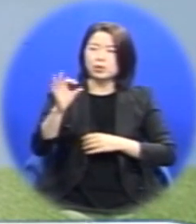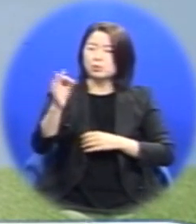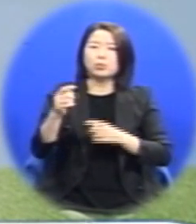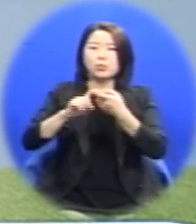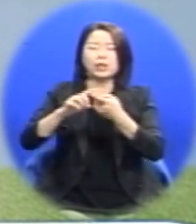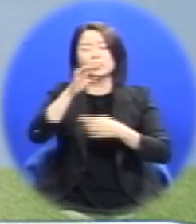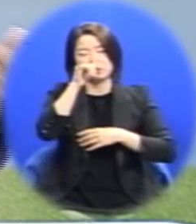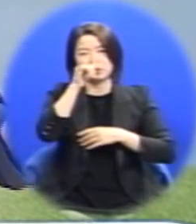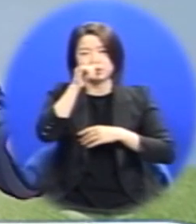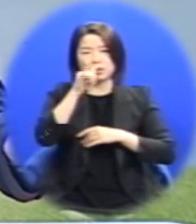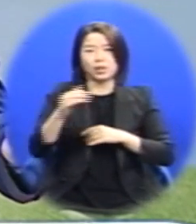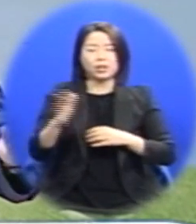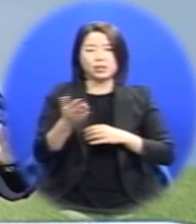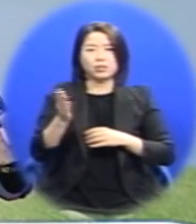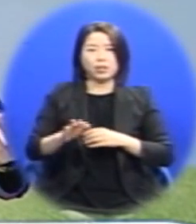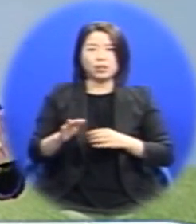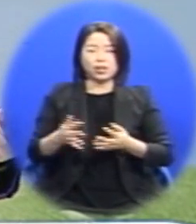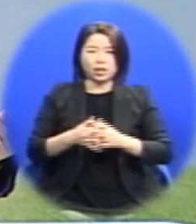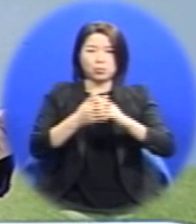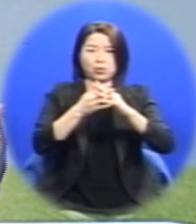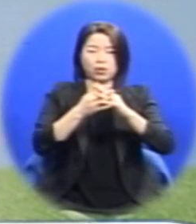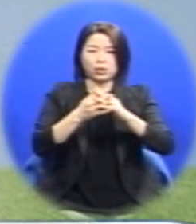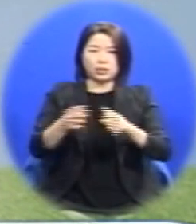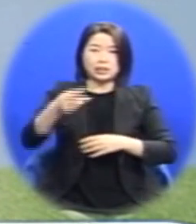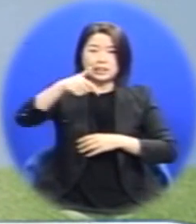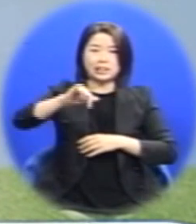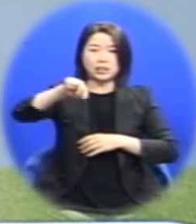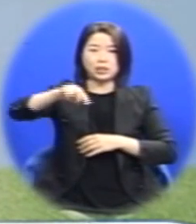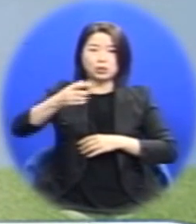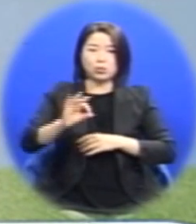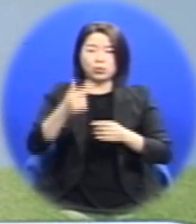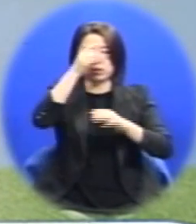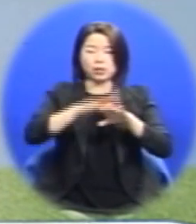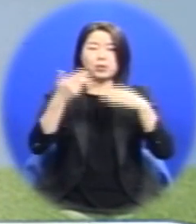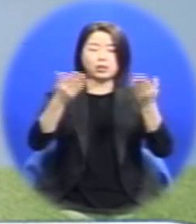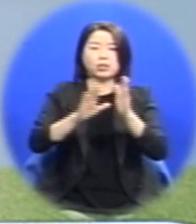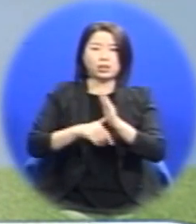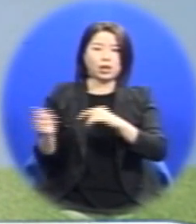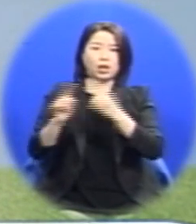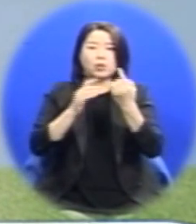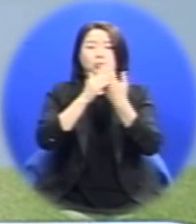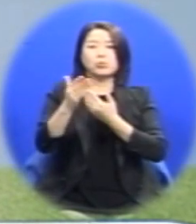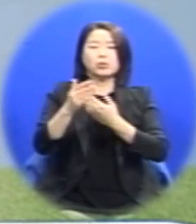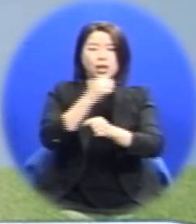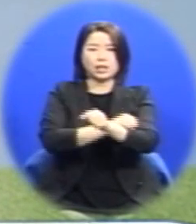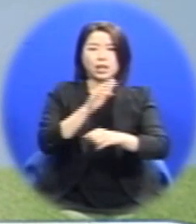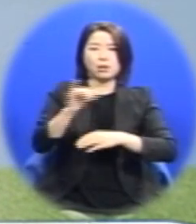그런데 기공예배를 드릴 때부터 하나님께서 제 마음에 부흥의 사례비 받지 말라는